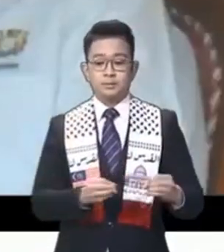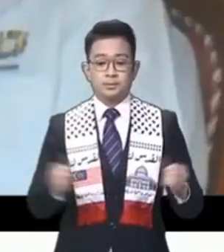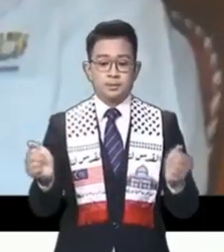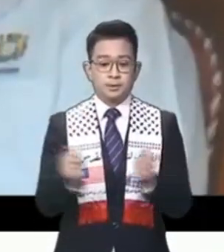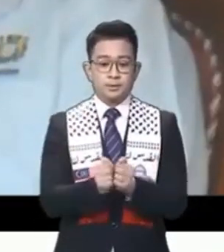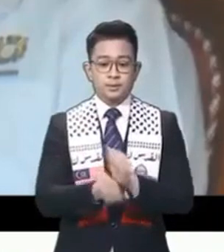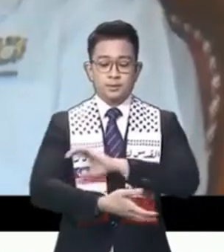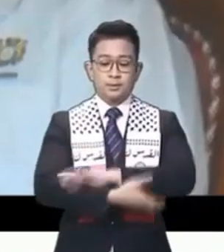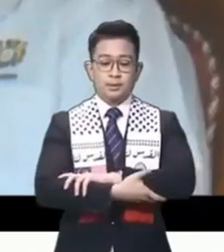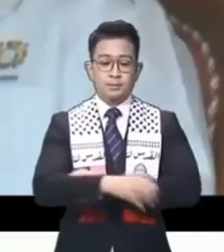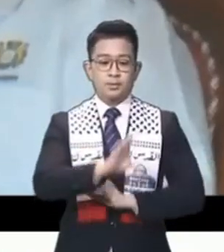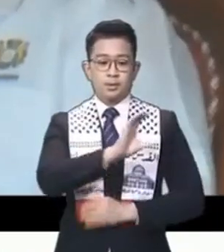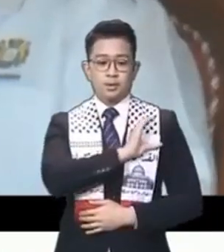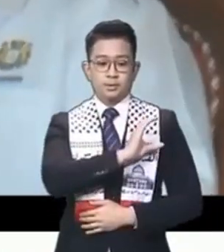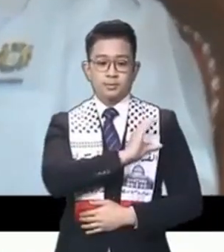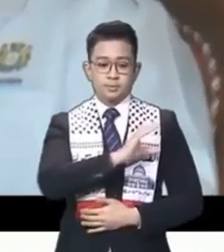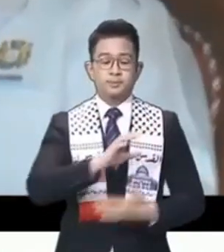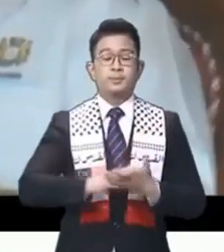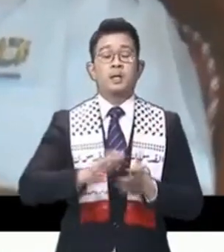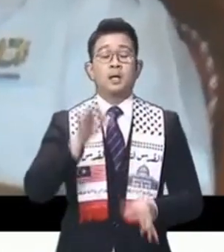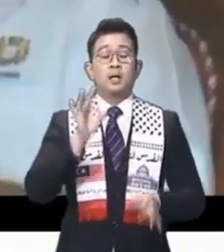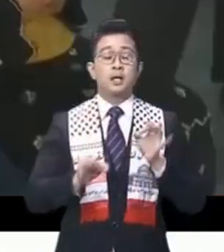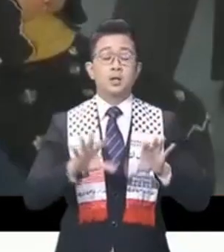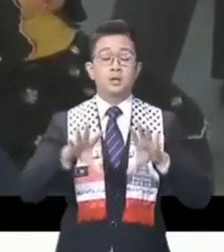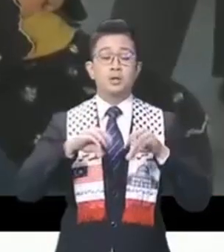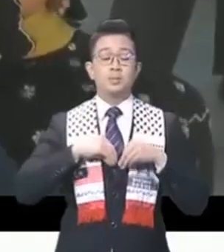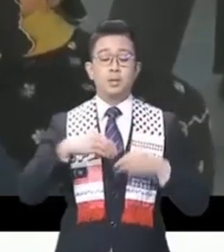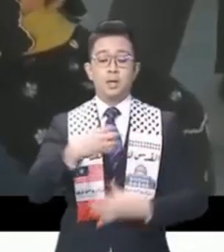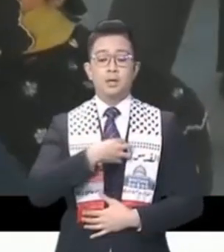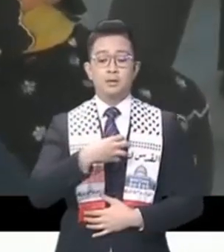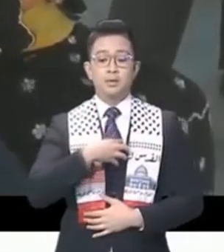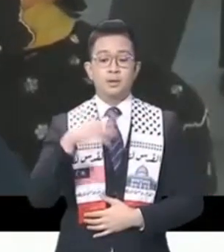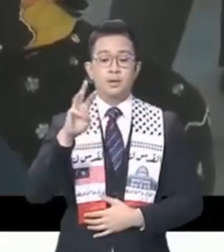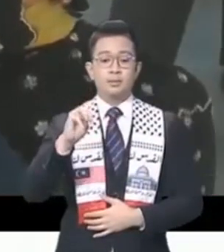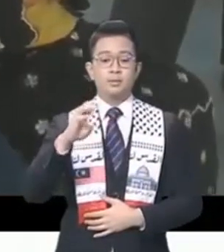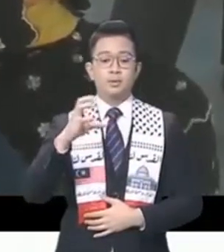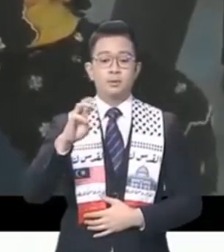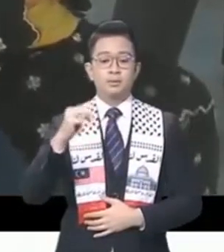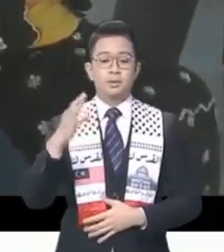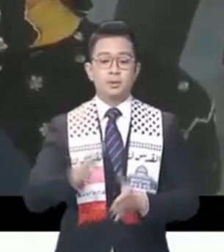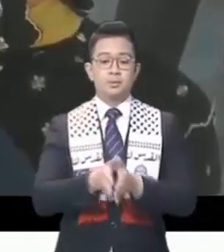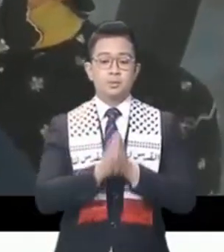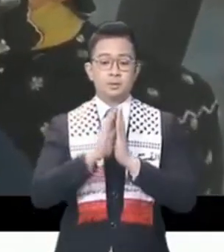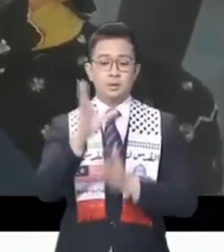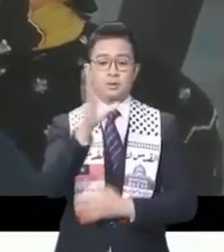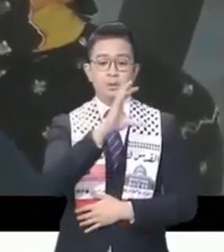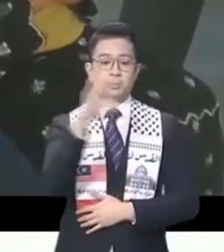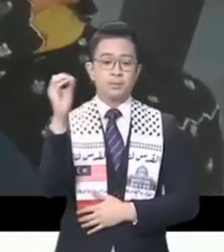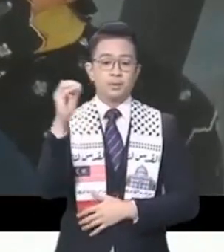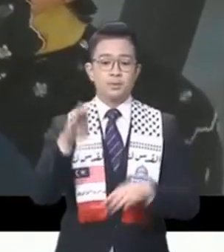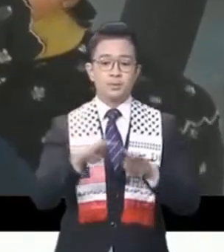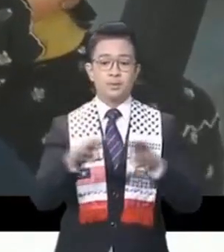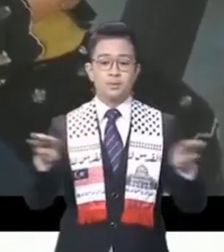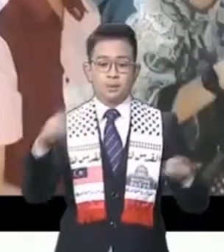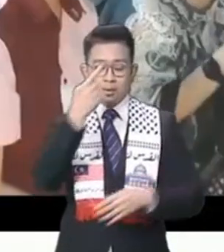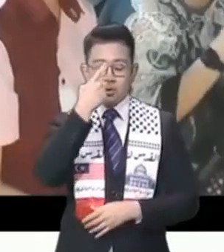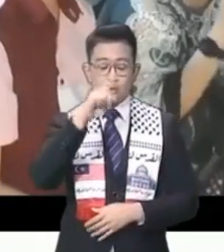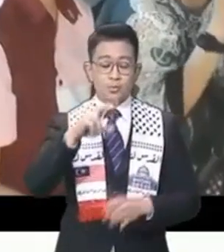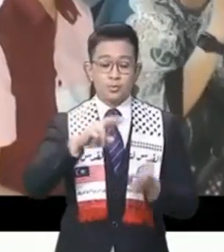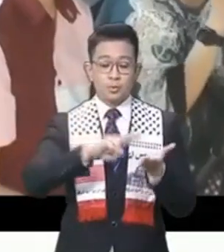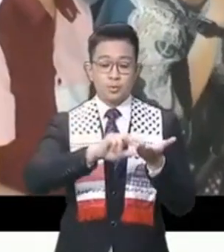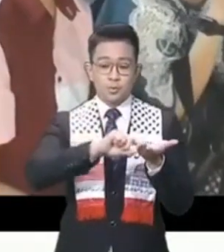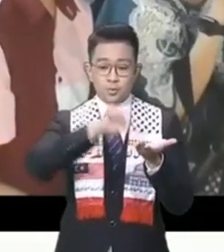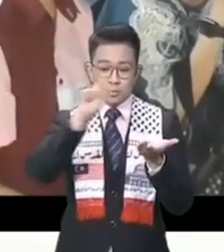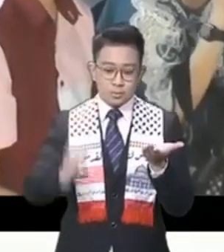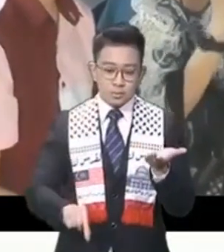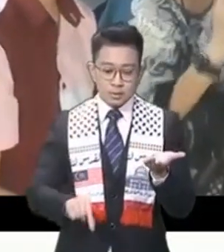kerjasama pdrm sekiranya menerima aduan mcmc akan meminta Syarikat pengendali platform untuk menurunkan